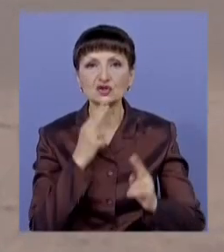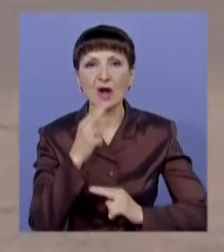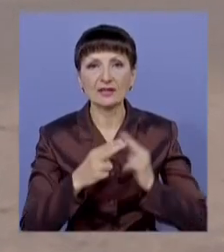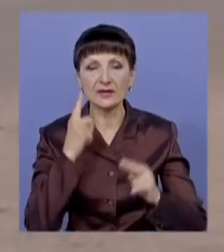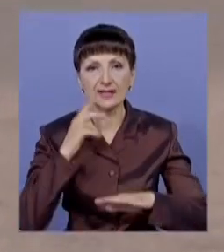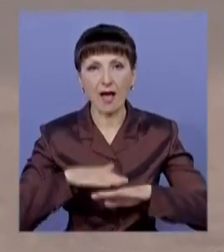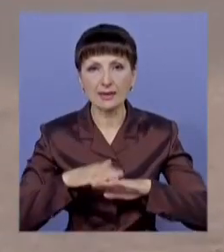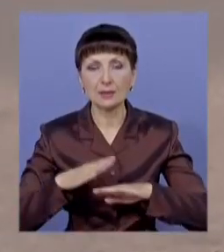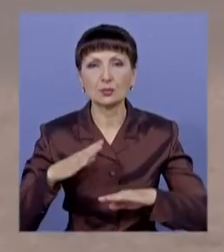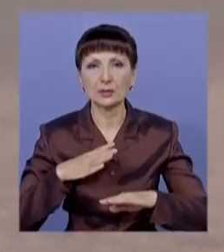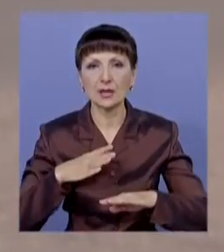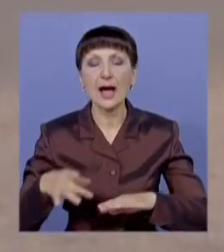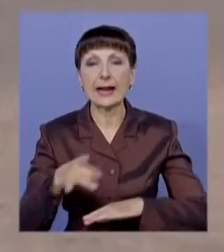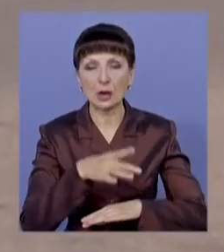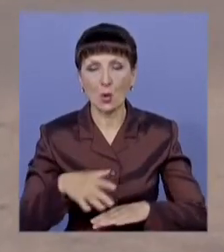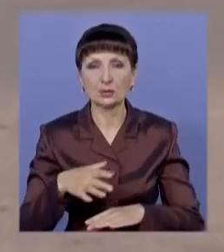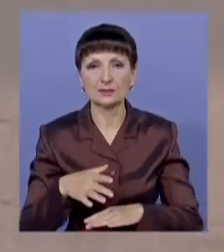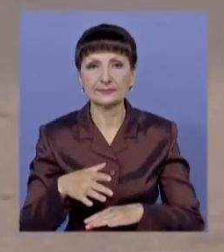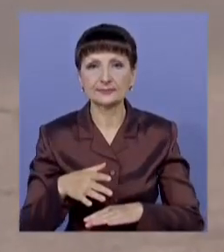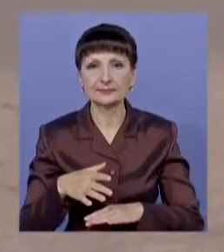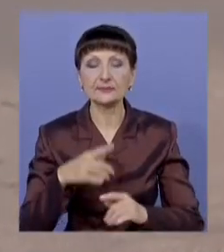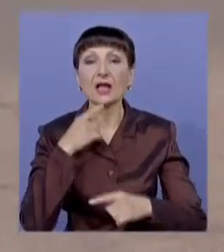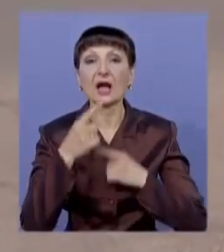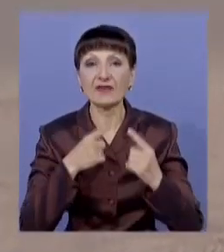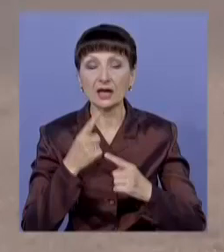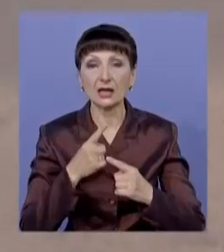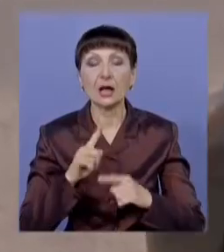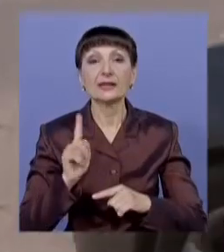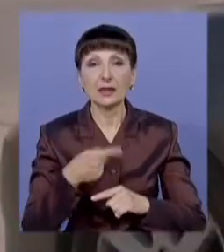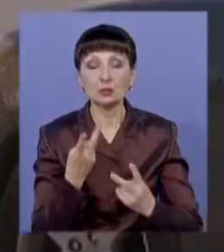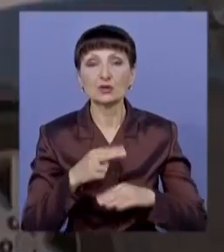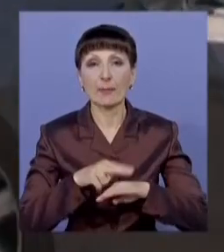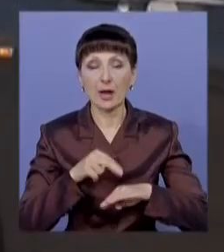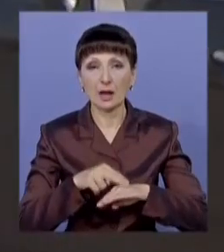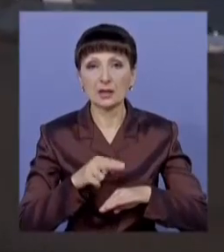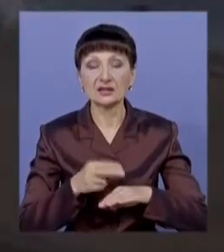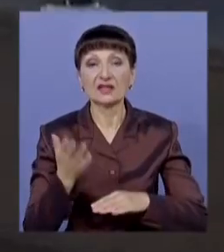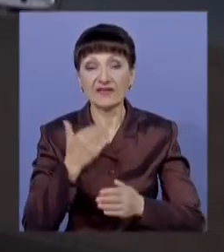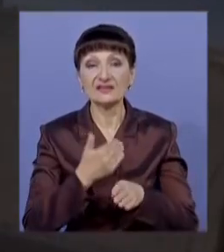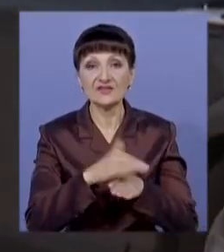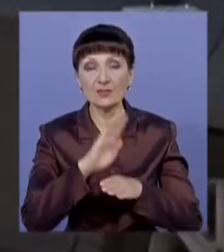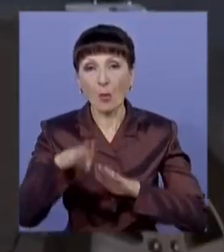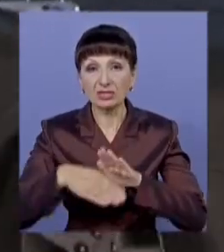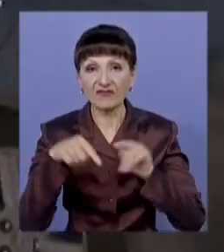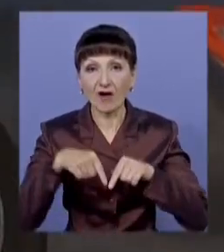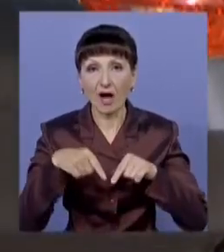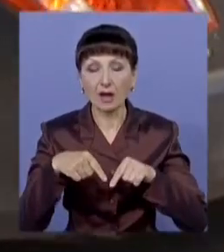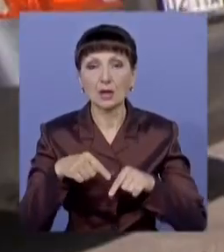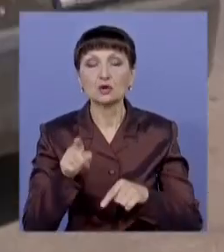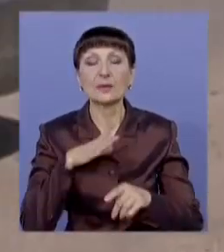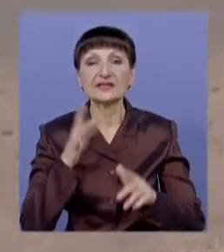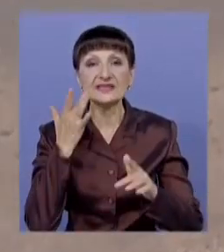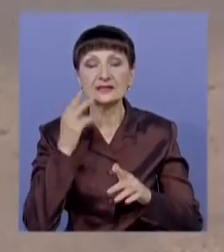города, районному акиму, говорили, что требуется нам. Давайте мы выделим подвальное помещение, чтобы они непосредственно